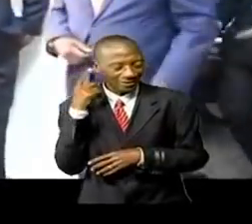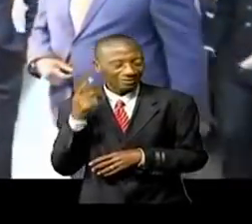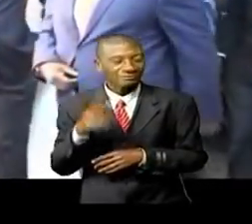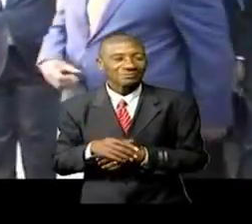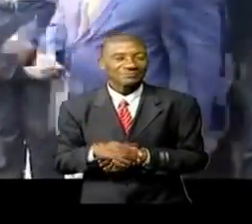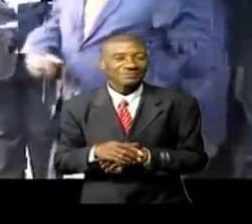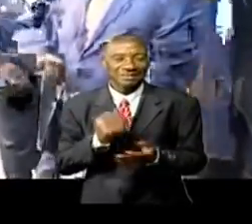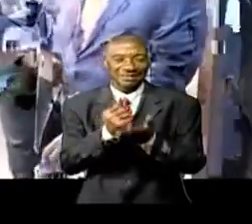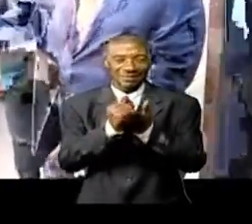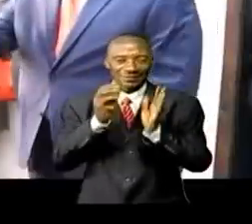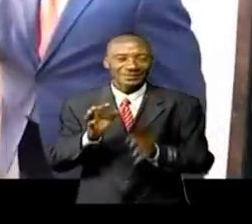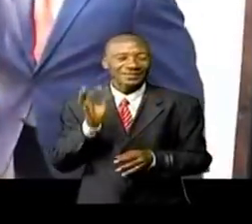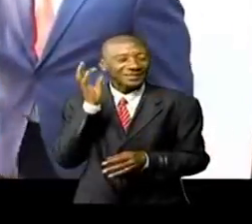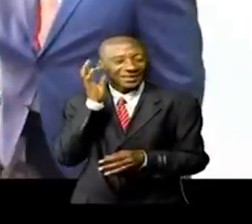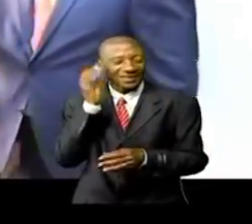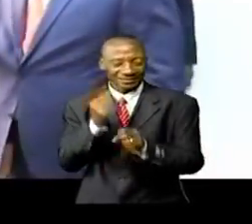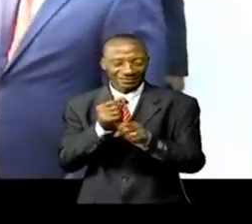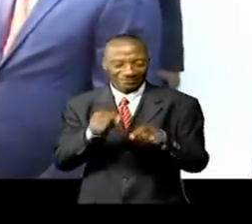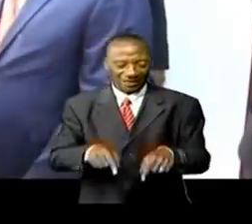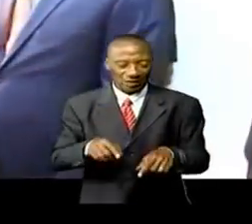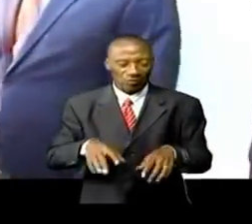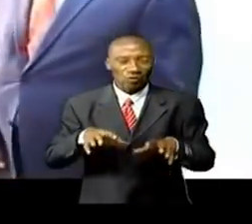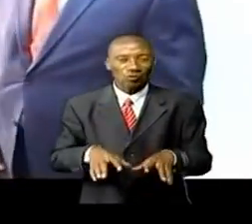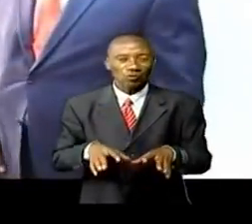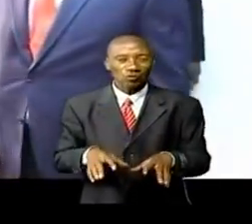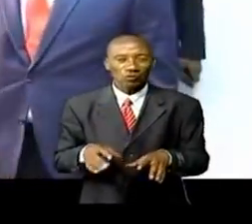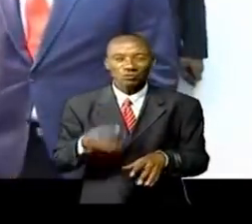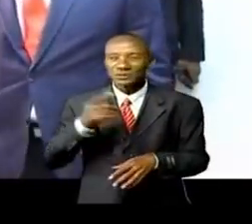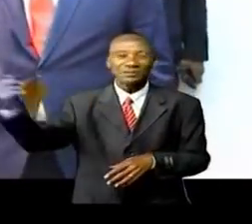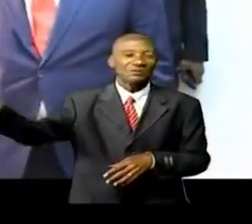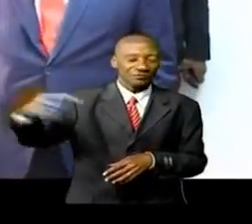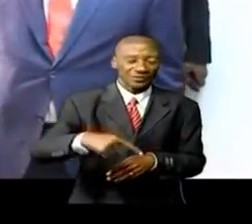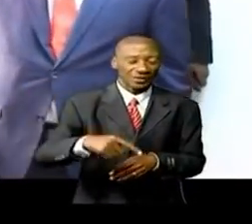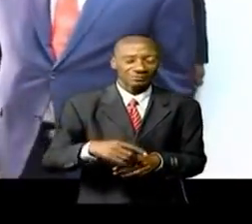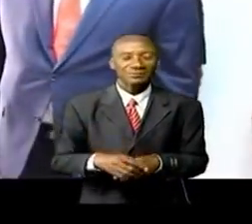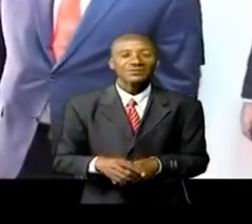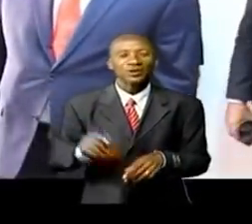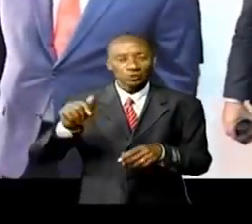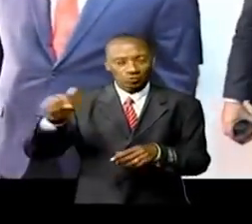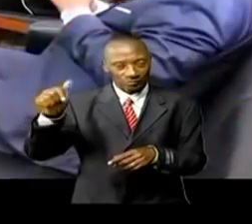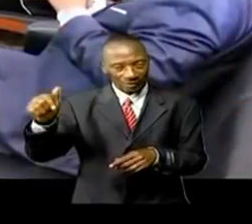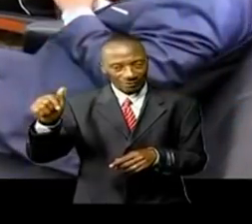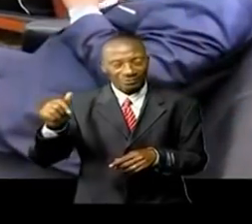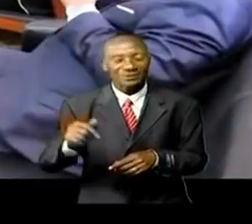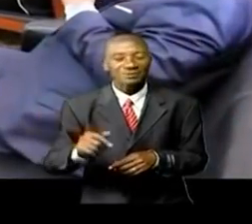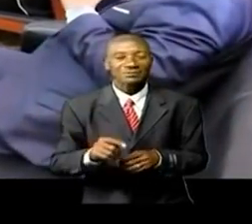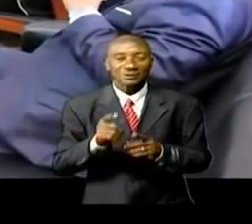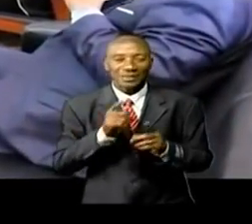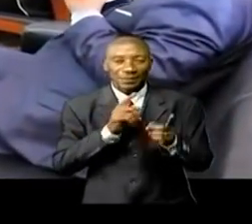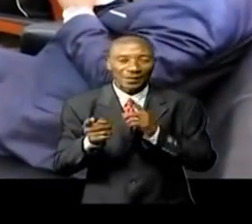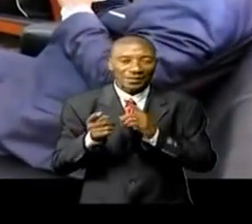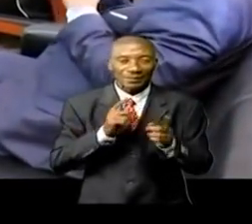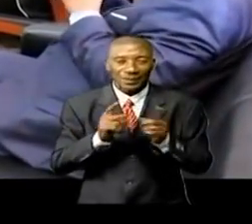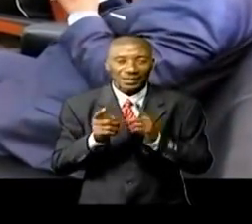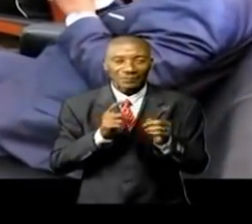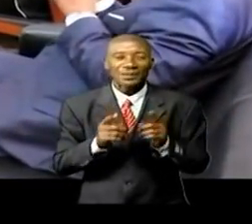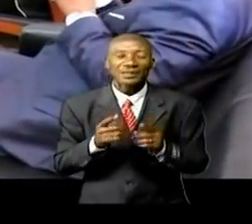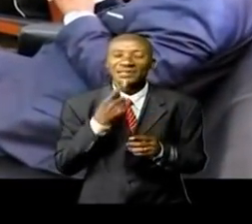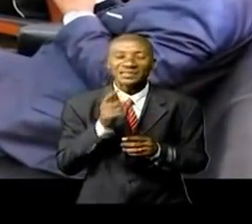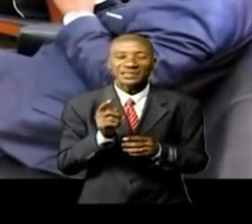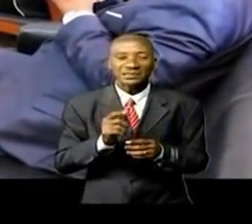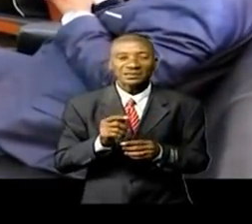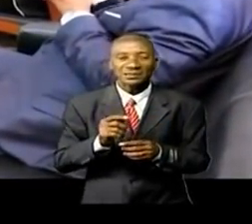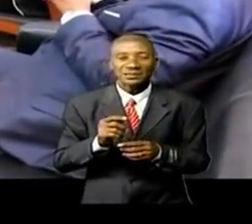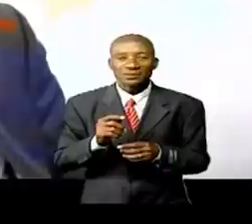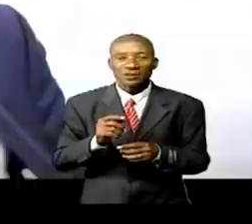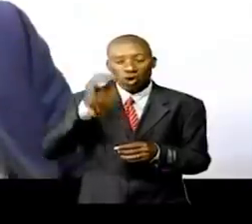kényan en République démocratique du Congo les a reconnus et a fait remarquer que c'est un point de vue personnel qui